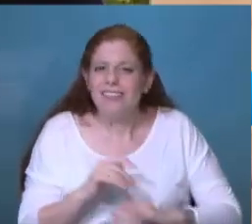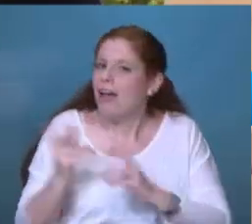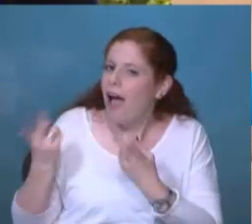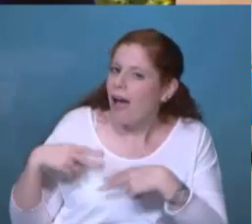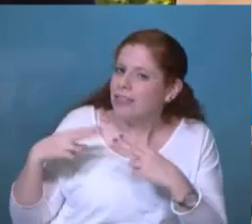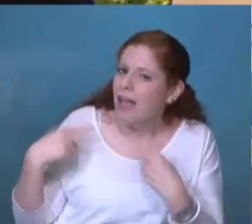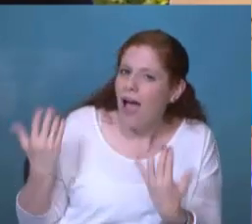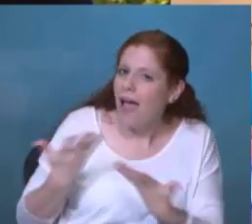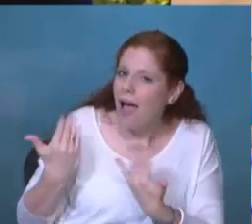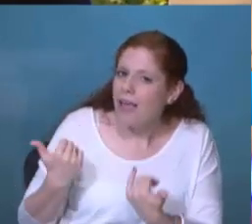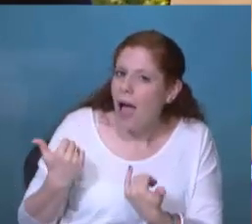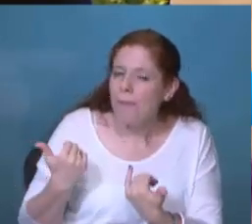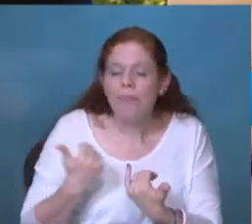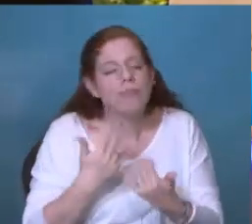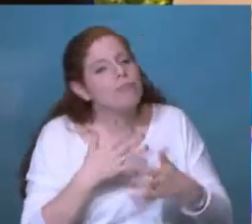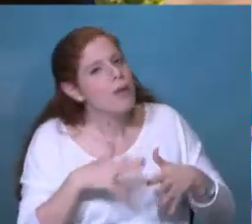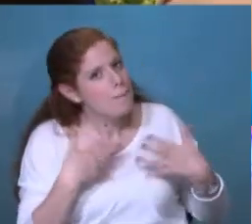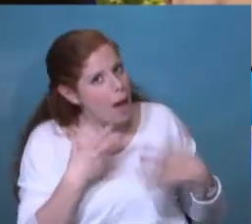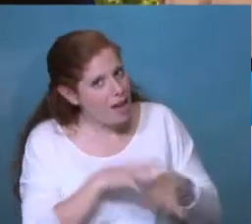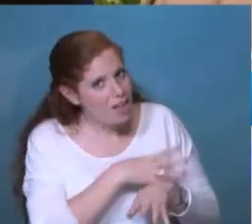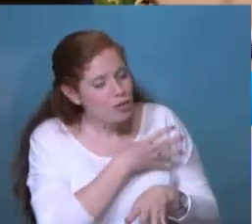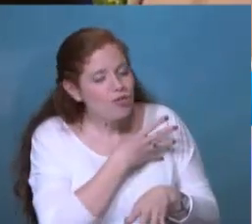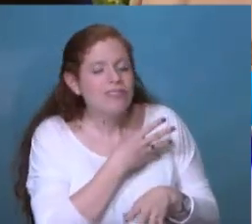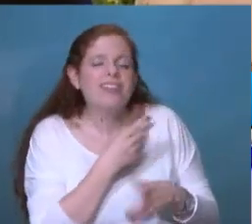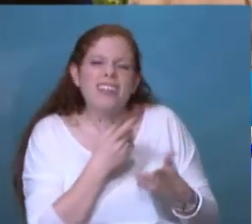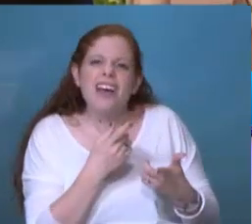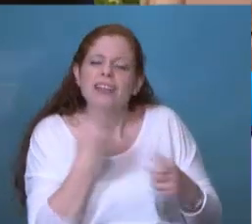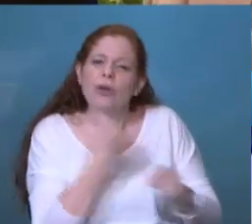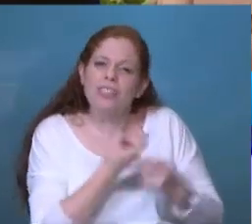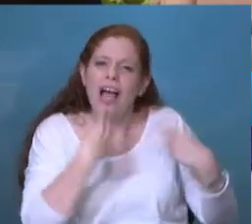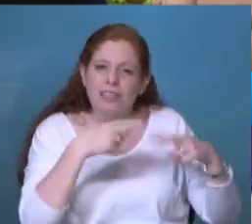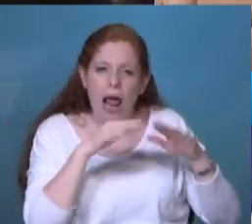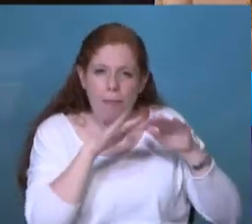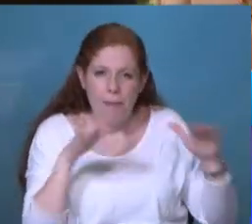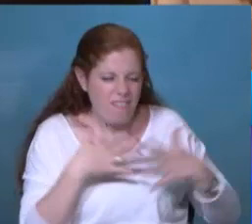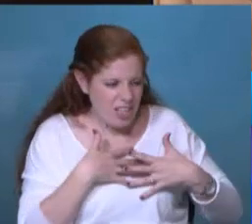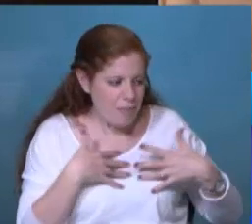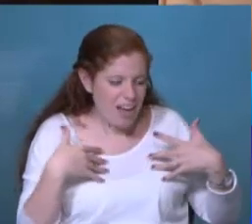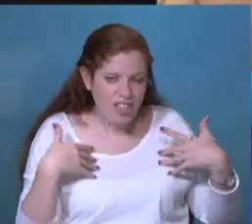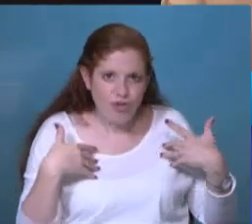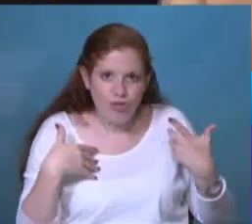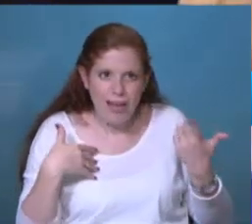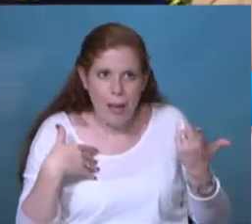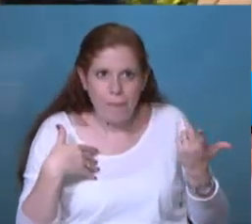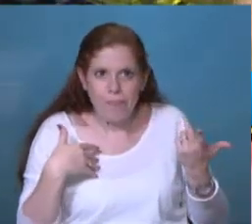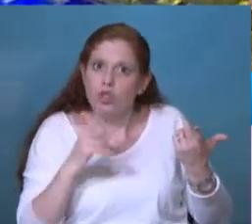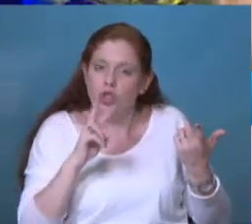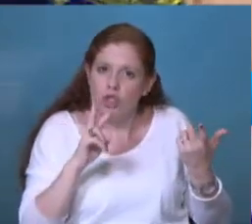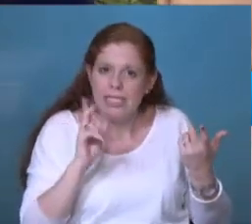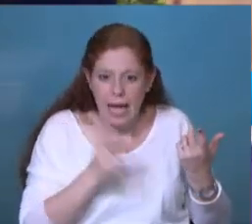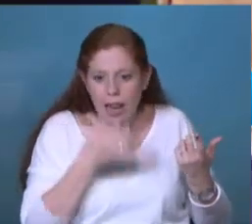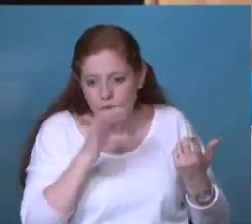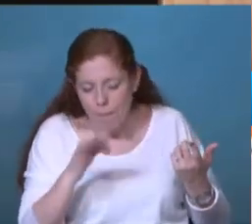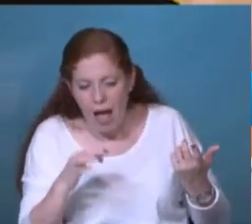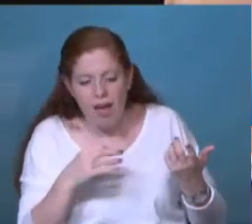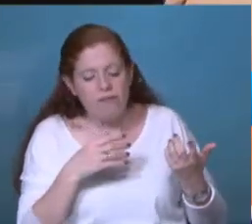היום? מרגשת. זה קטע, כי אתה עושה חזרה על הבמה, ואתה מרגיש שיש דברים לשפר, ואתה יוצא כאילו